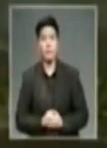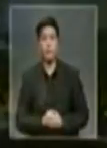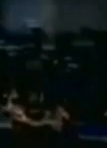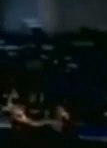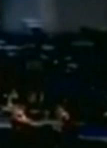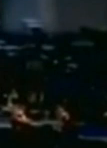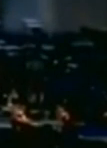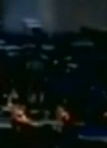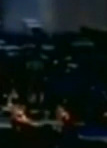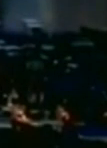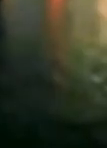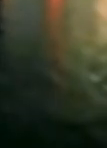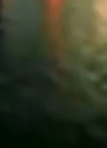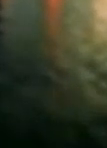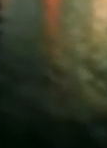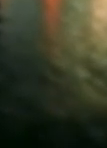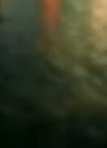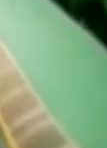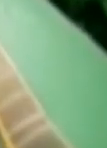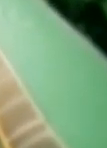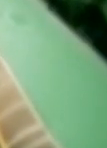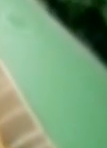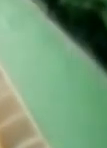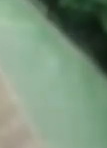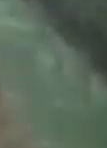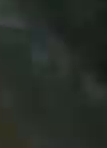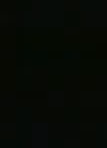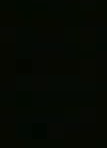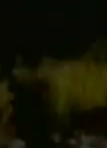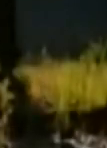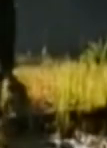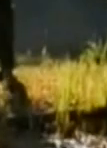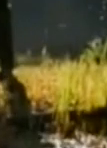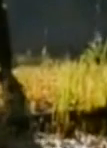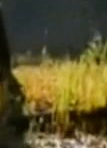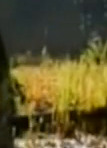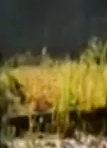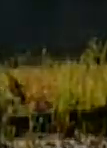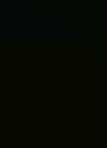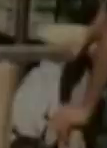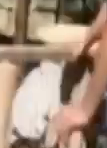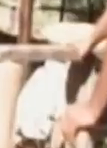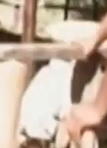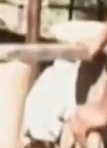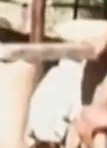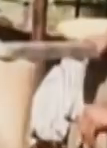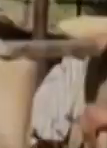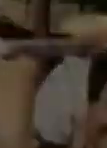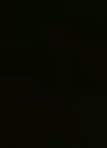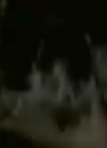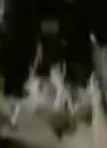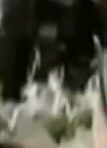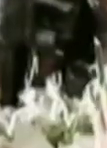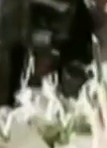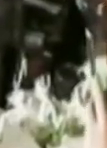ฉันพร้อมจะเป็นสะพานเพื่อให้เธอข้ามสู่ความร่มเย็นส